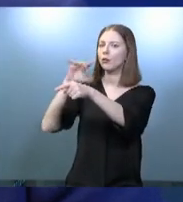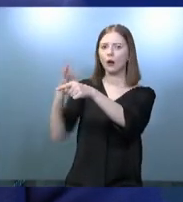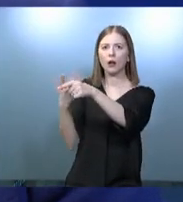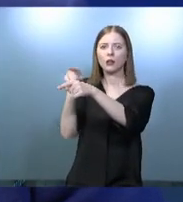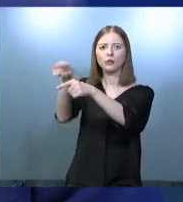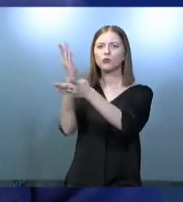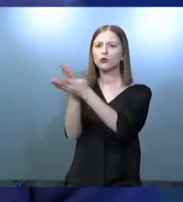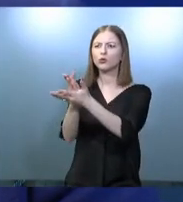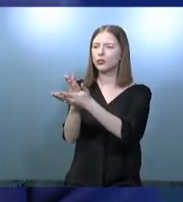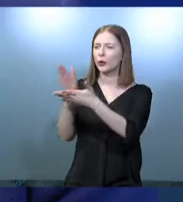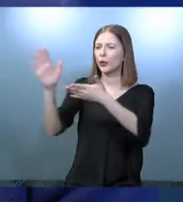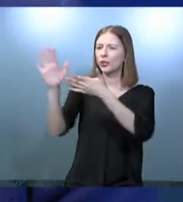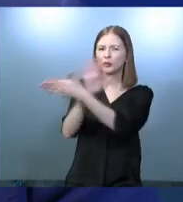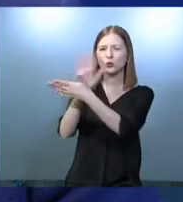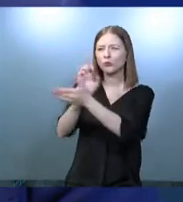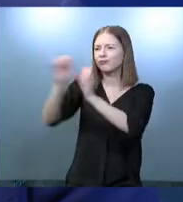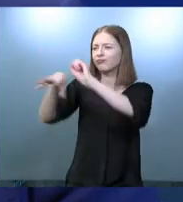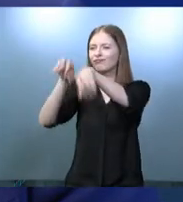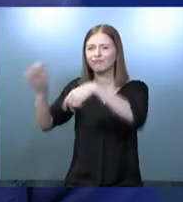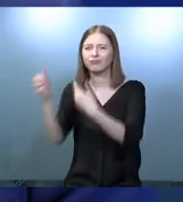daugelis tų problemų, dėl kurių